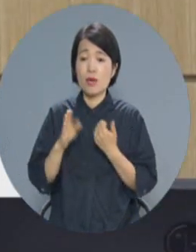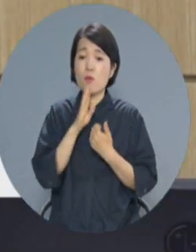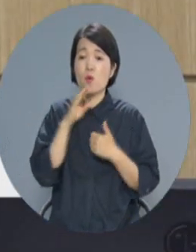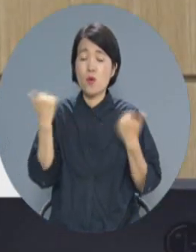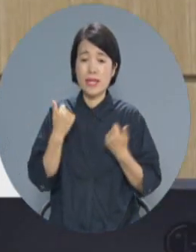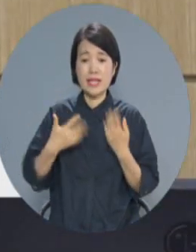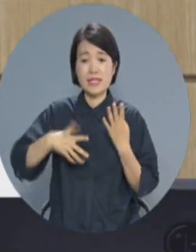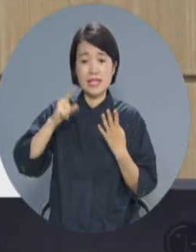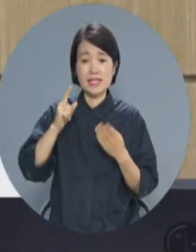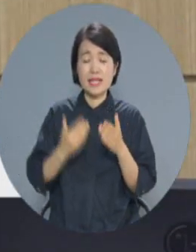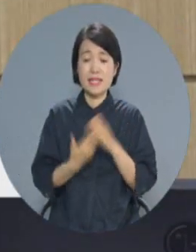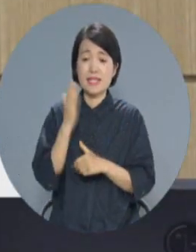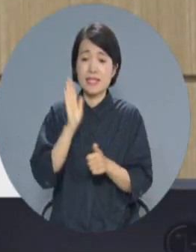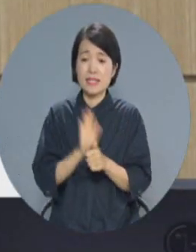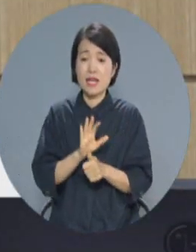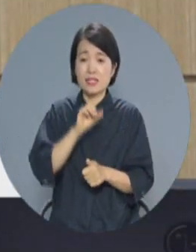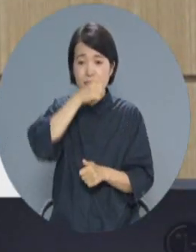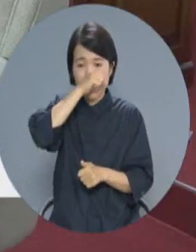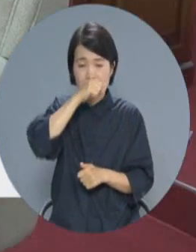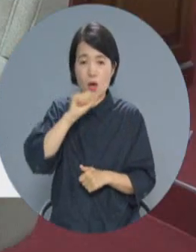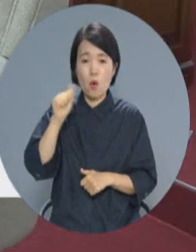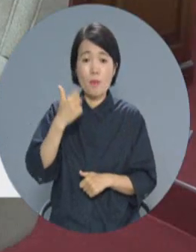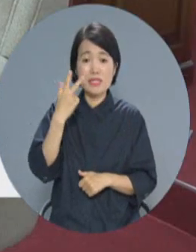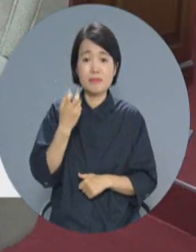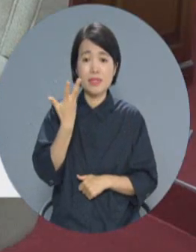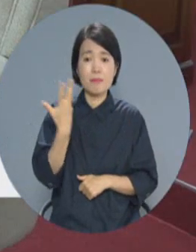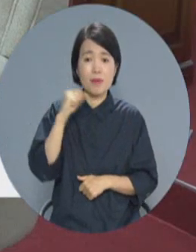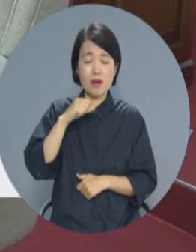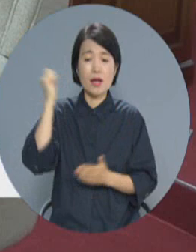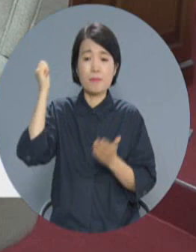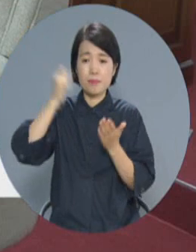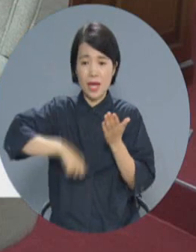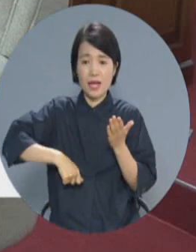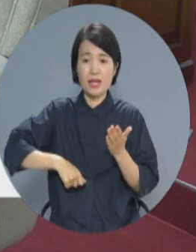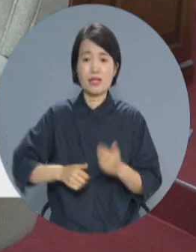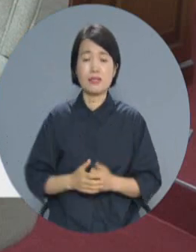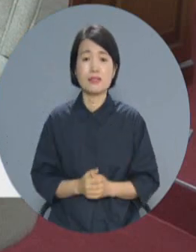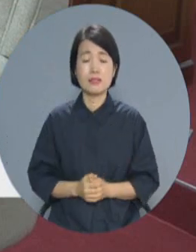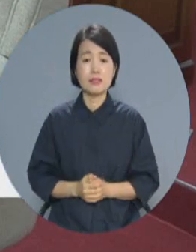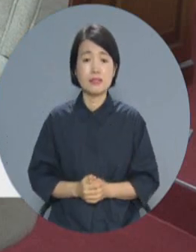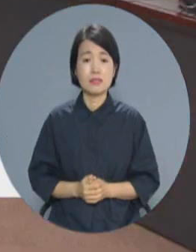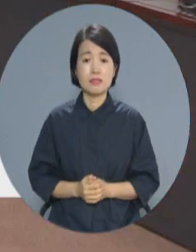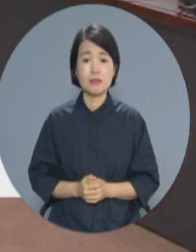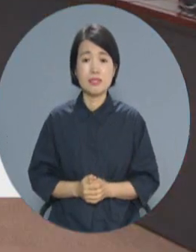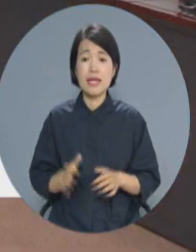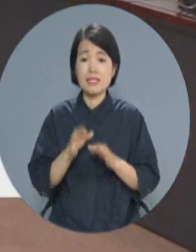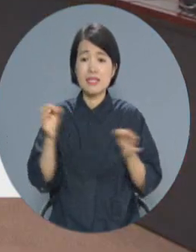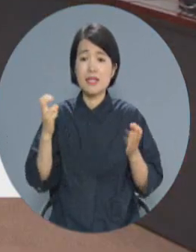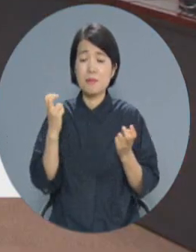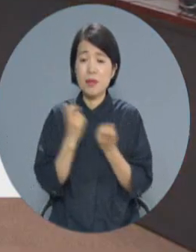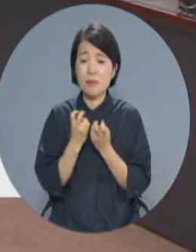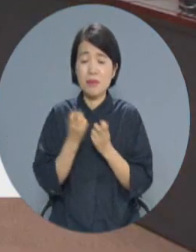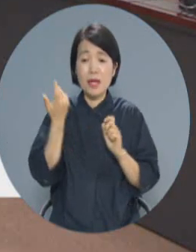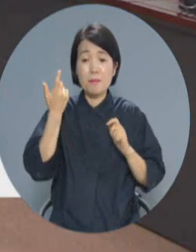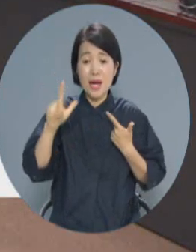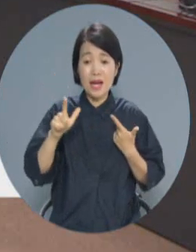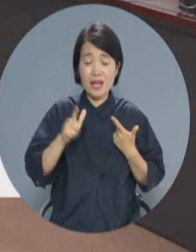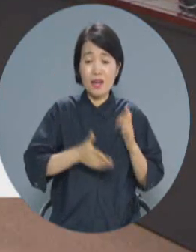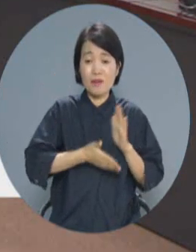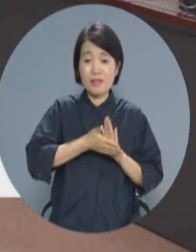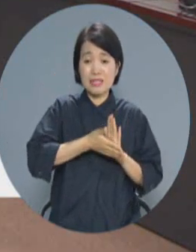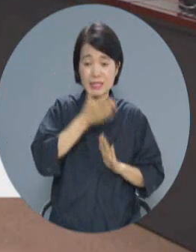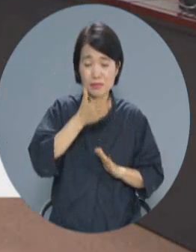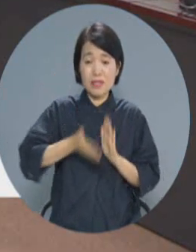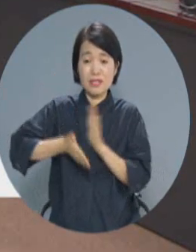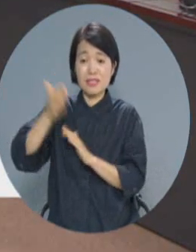4차 재난지원금 지급 예산 573억 원을 가결했습니다. 지급 방식을 두고 이견을 보였던